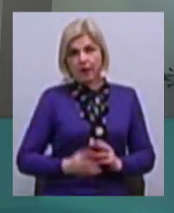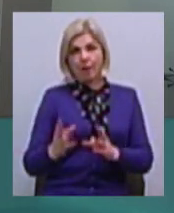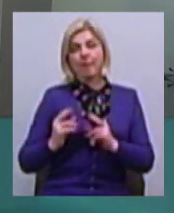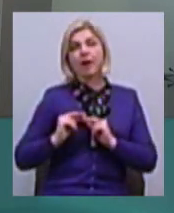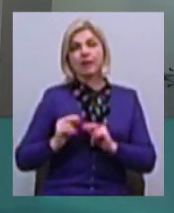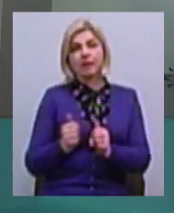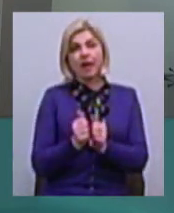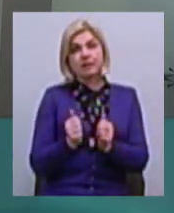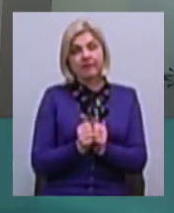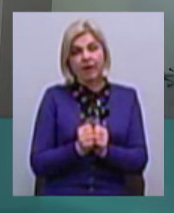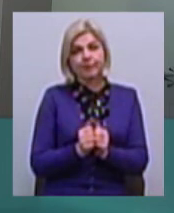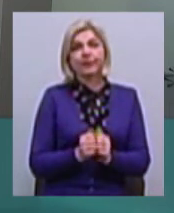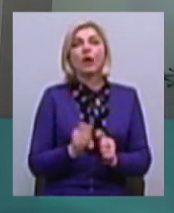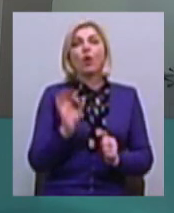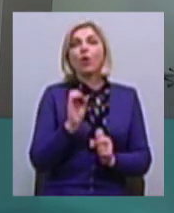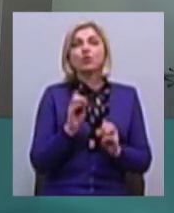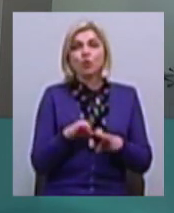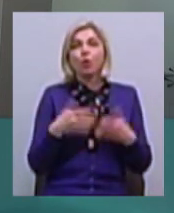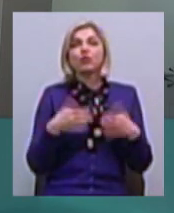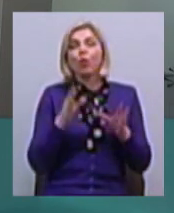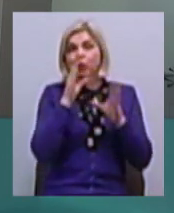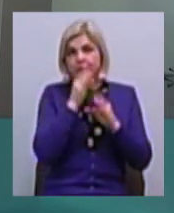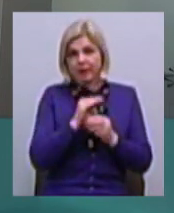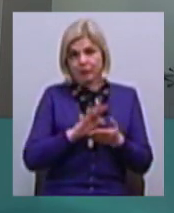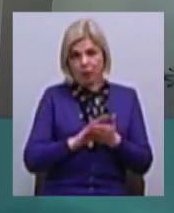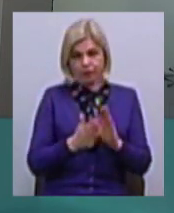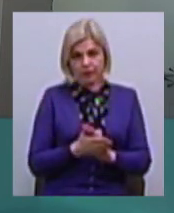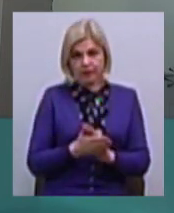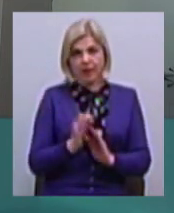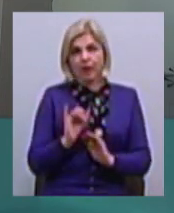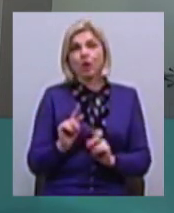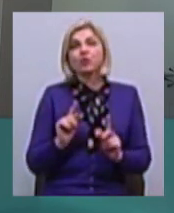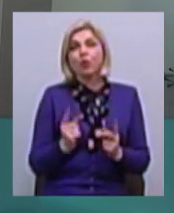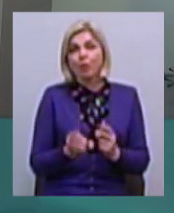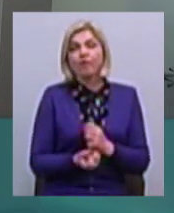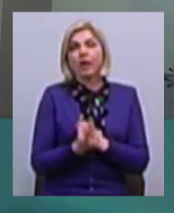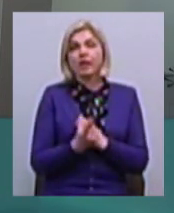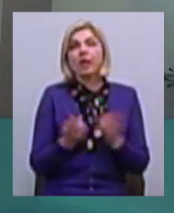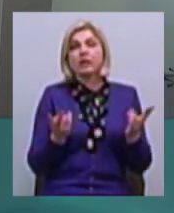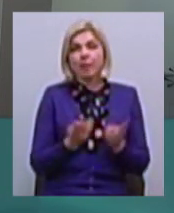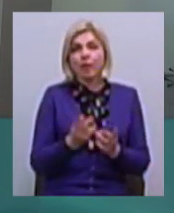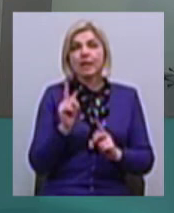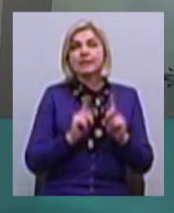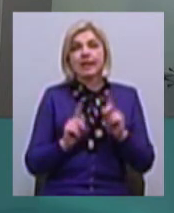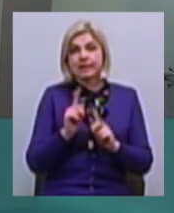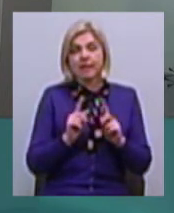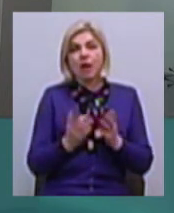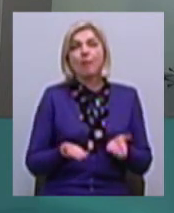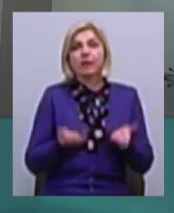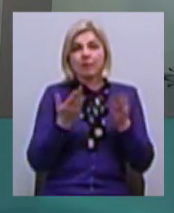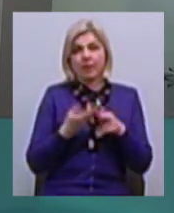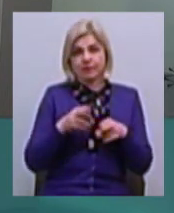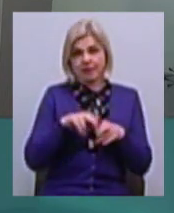мовити. Про що вже встигли договоритися і чому виникла необхідність на сесії міської ради порушувати ці питання?